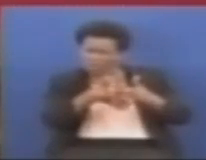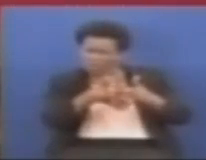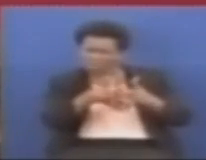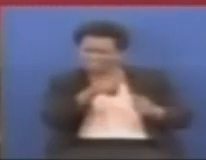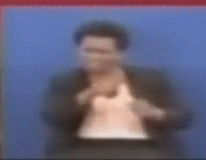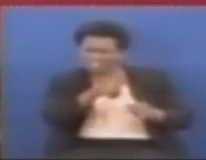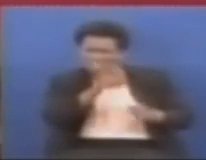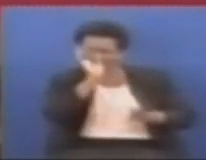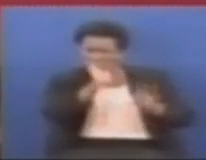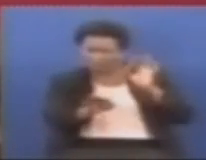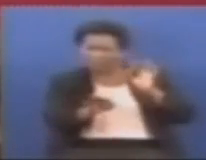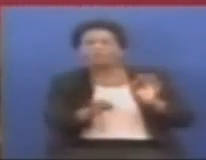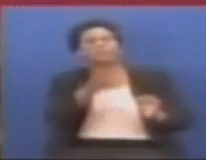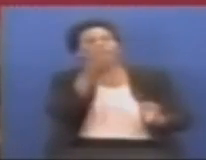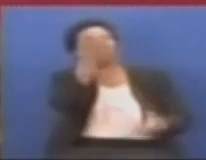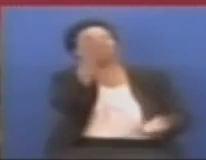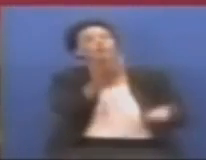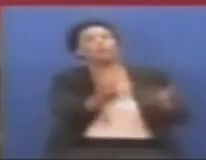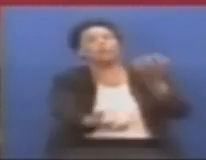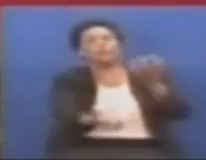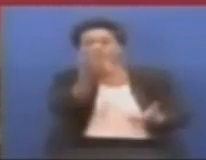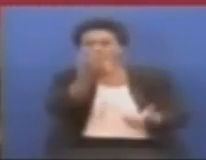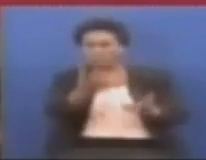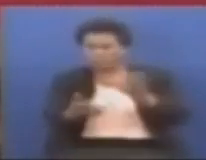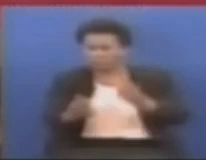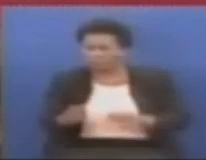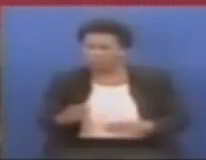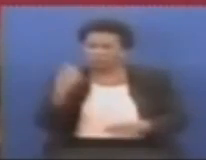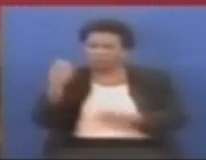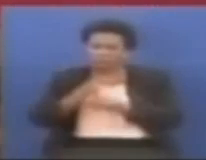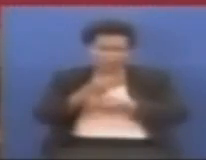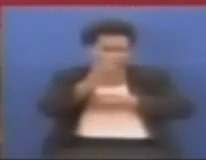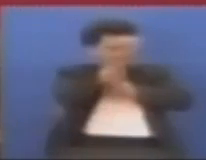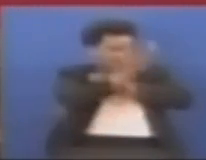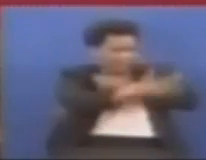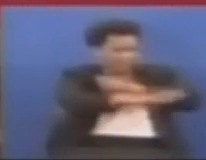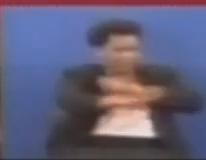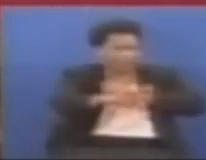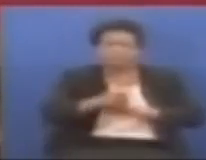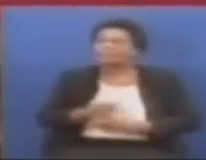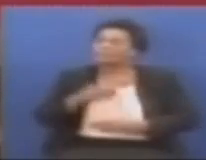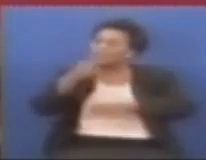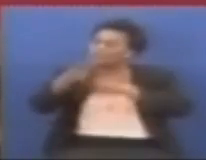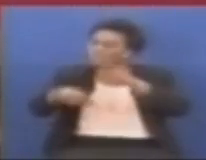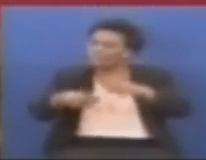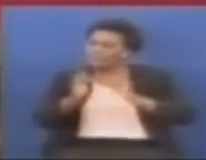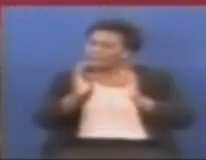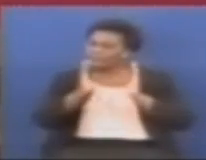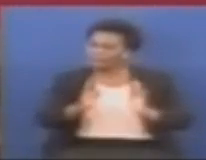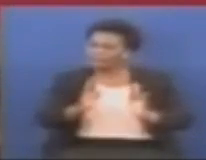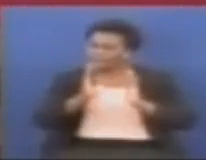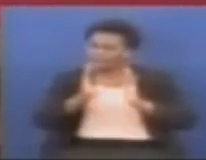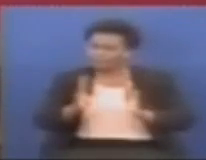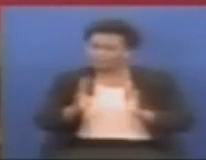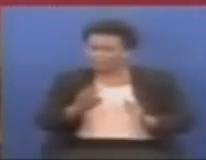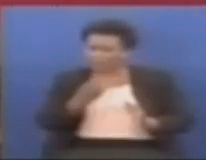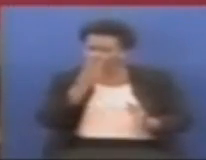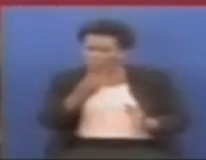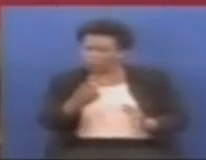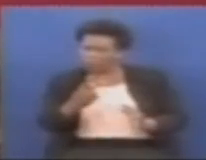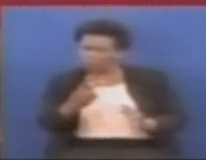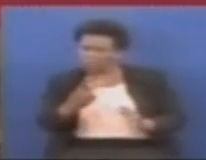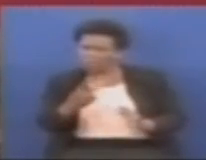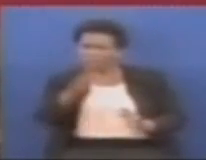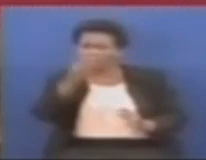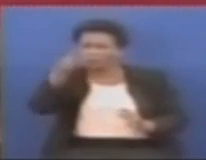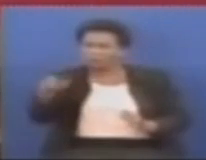mahiri kabisa wa kata ya Kivinje Mheshimiwa Jafari 40 na das wa